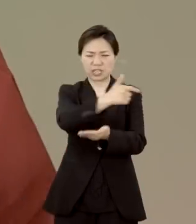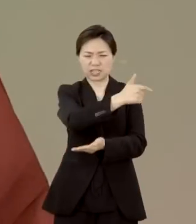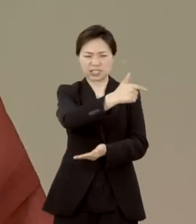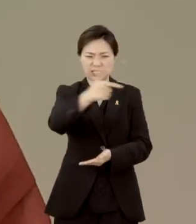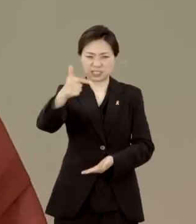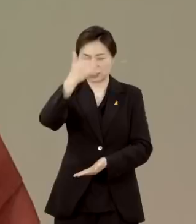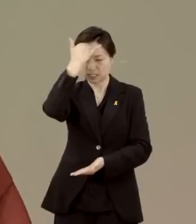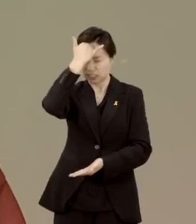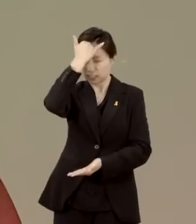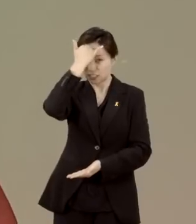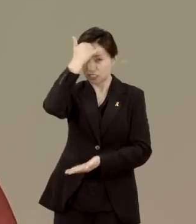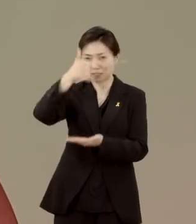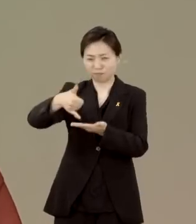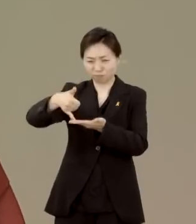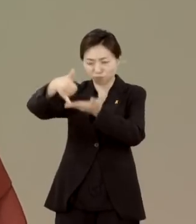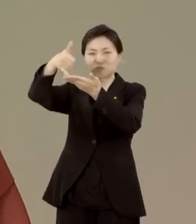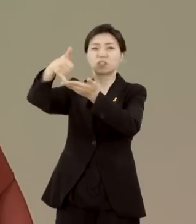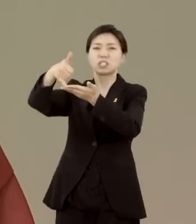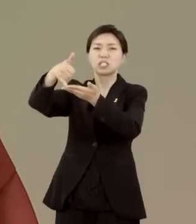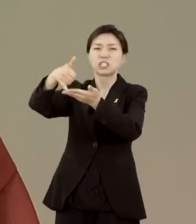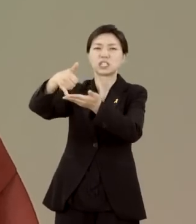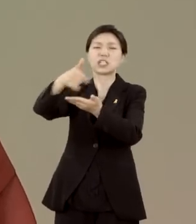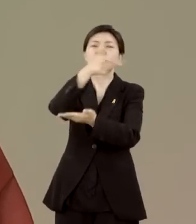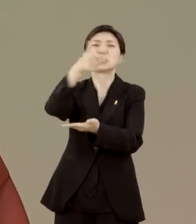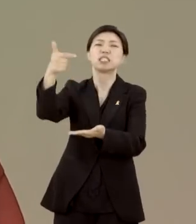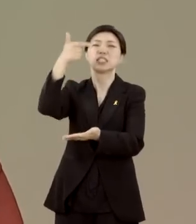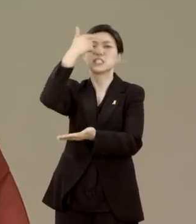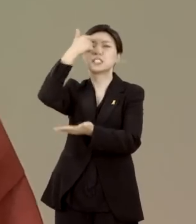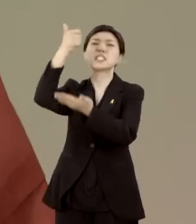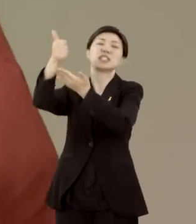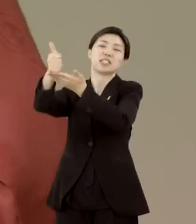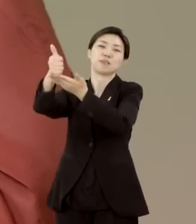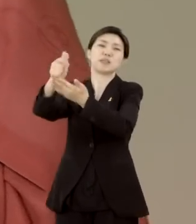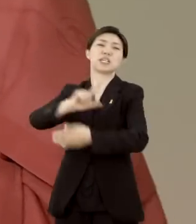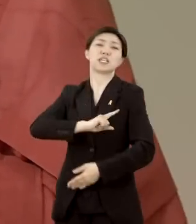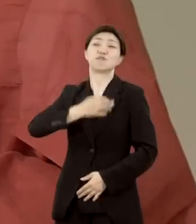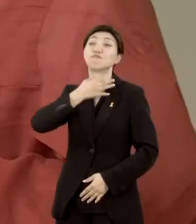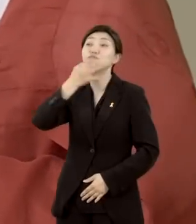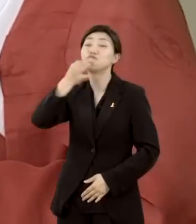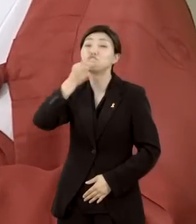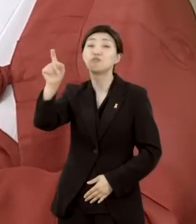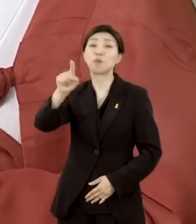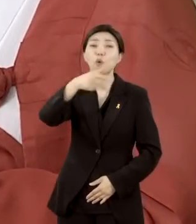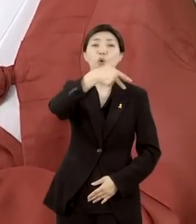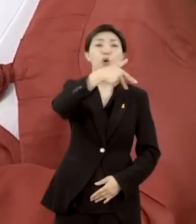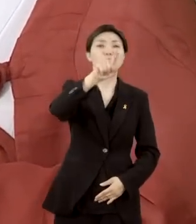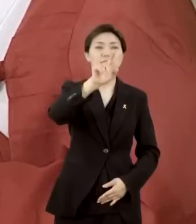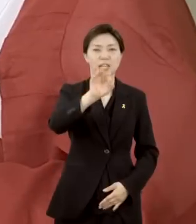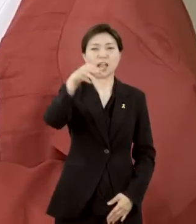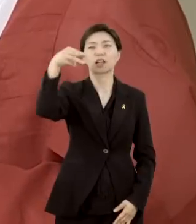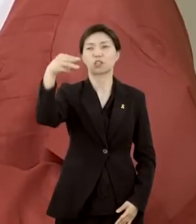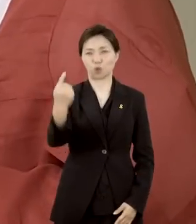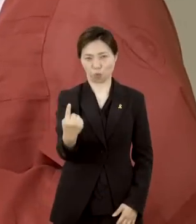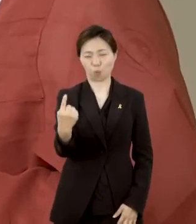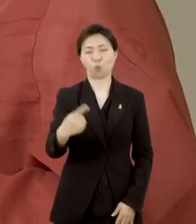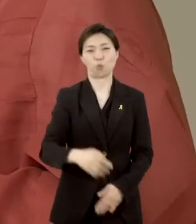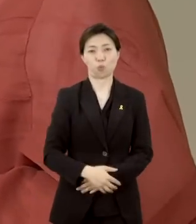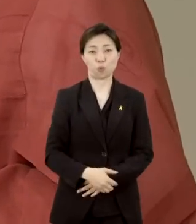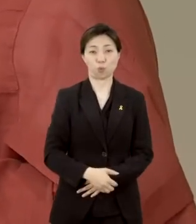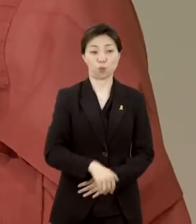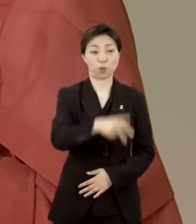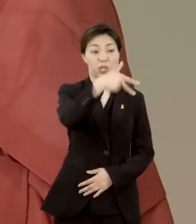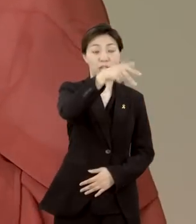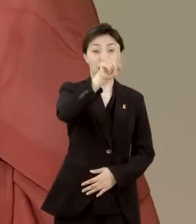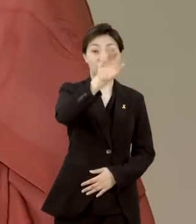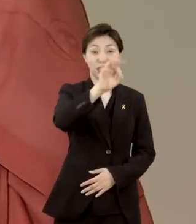높으신 어른 씀을 장로라고 부릅니다 장로 그래서 타종교에서 뭐 장로회 할 때 장로라는 단어